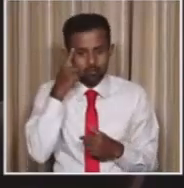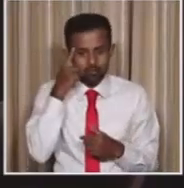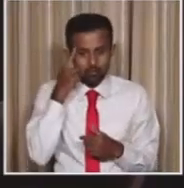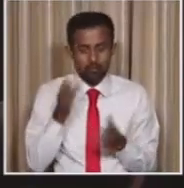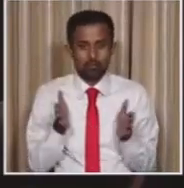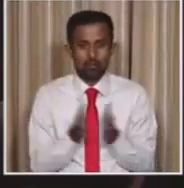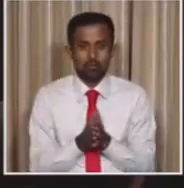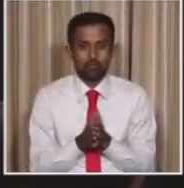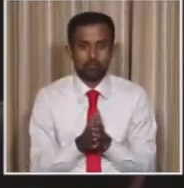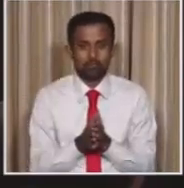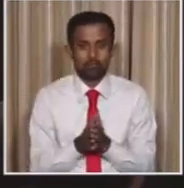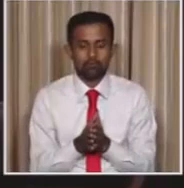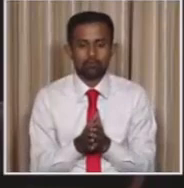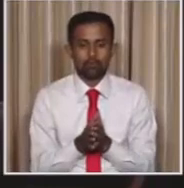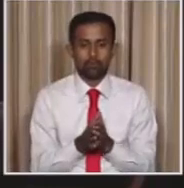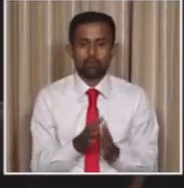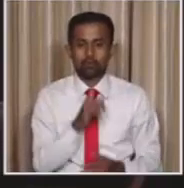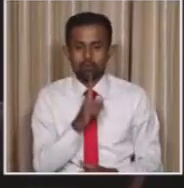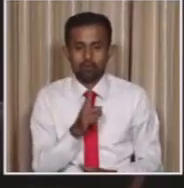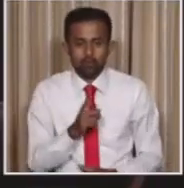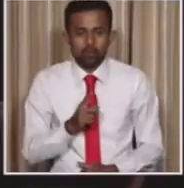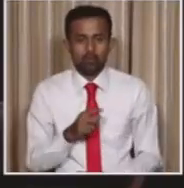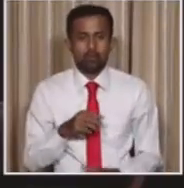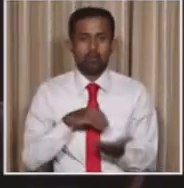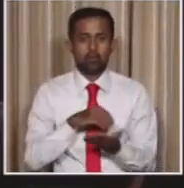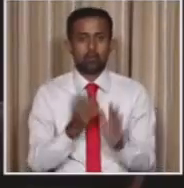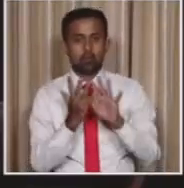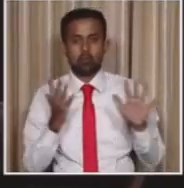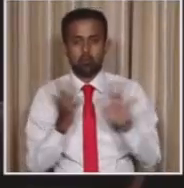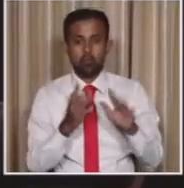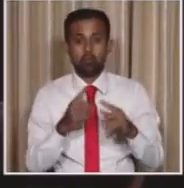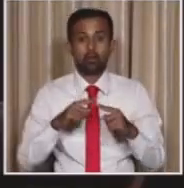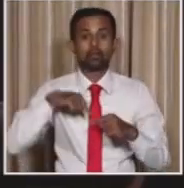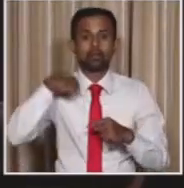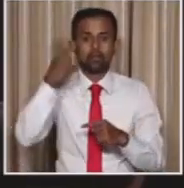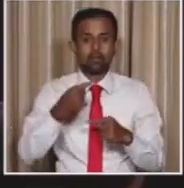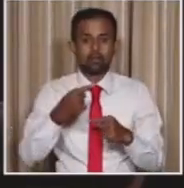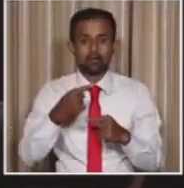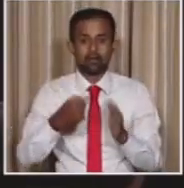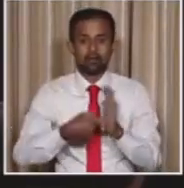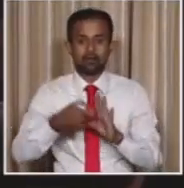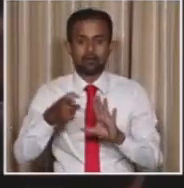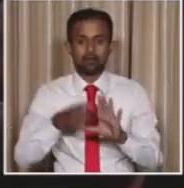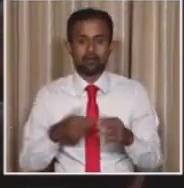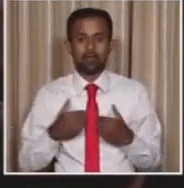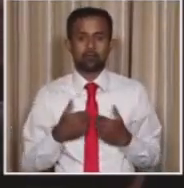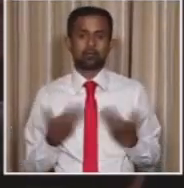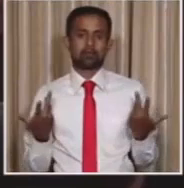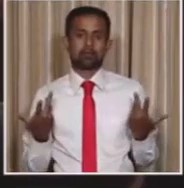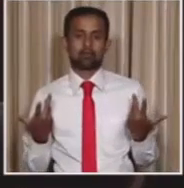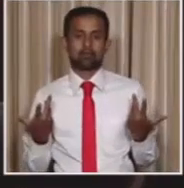ඒකම අපි කියන්න ඕන පෝලිං ගහලා ඉන්නේ ඊළඟට බඩු කැරගෙන යන්නේ ඊළඟට අපිට නෑ